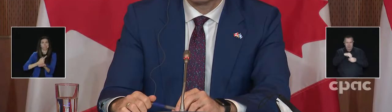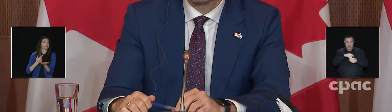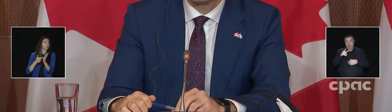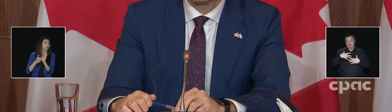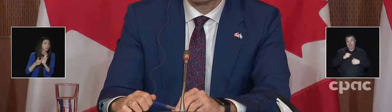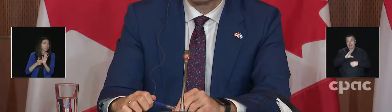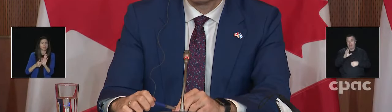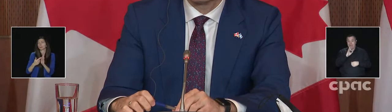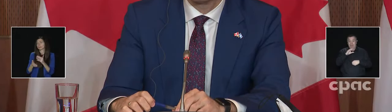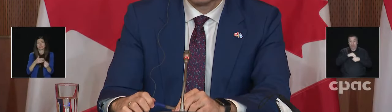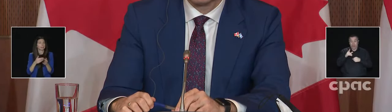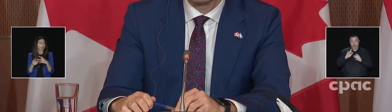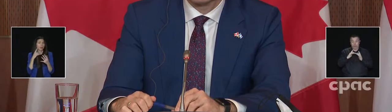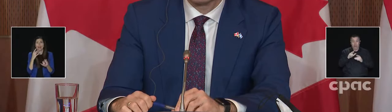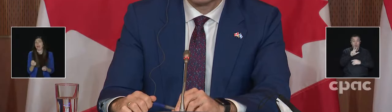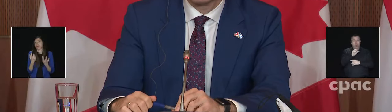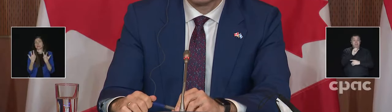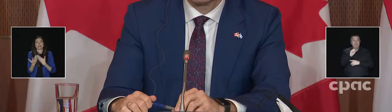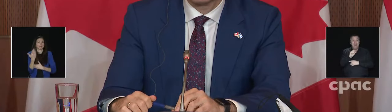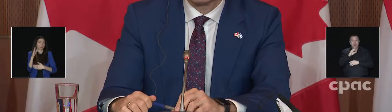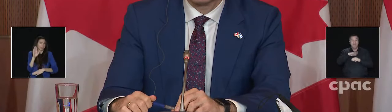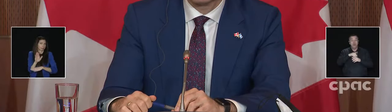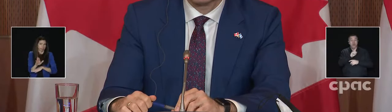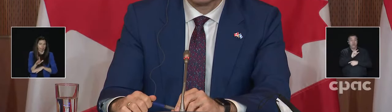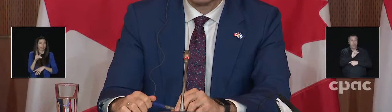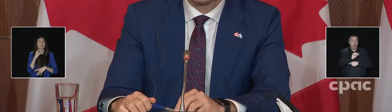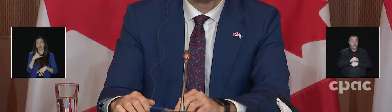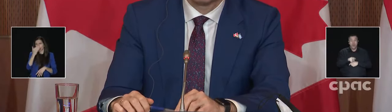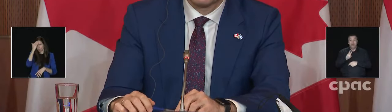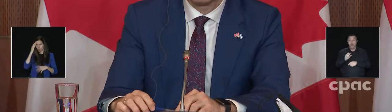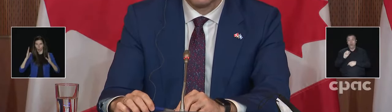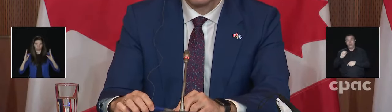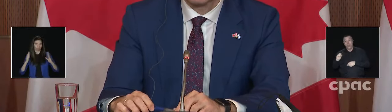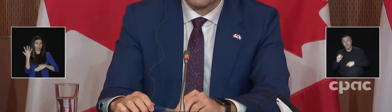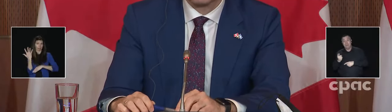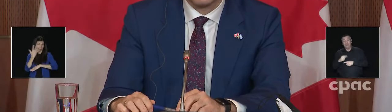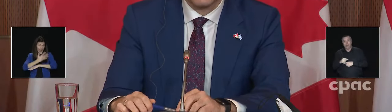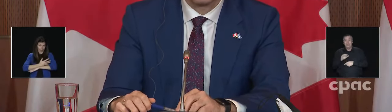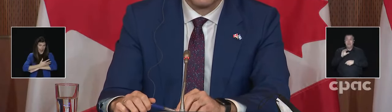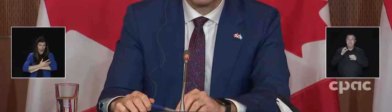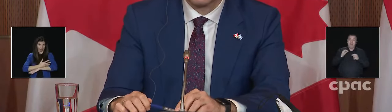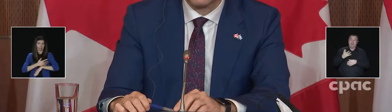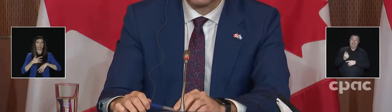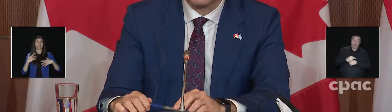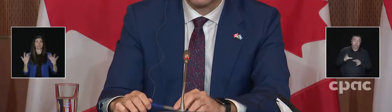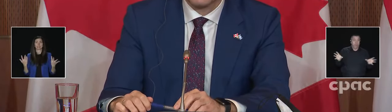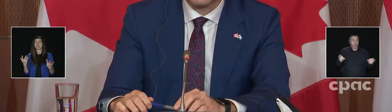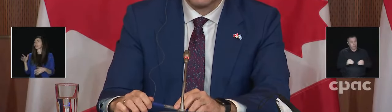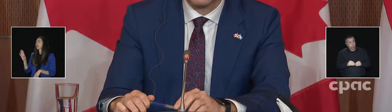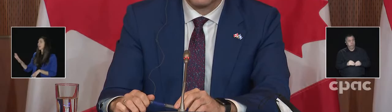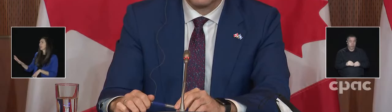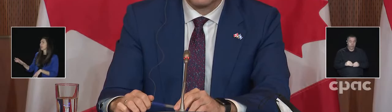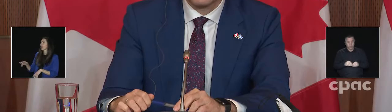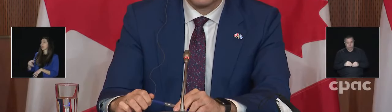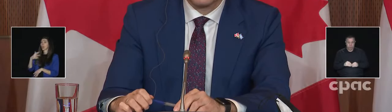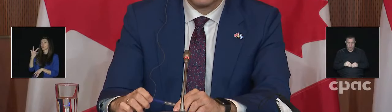Canada nous dit sur son site, là, trois pilules pour une dose, deux doses par jour, 5 jours de temps, ça nous fait quand